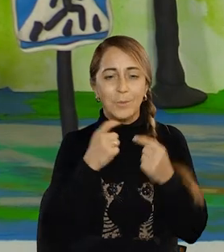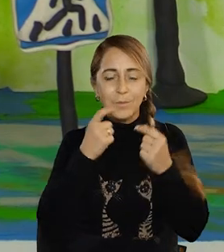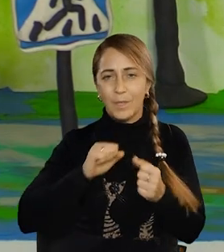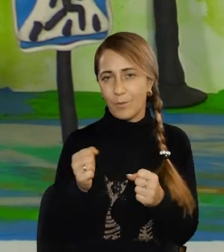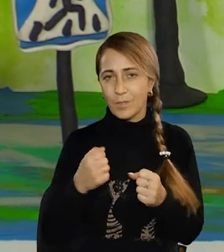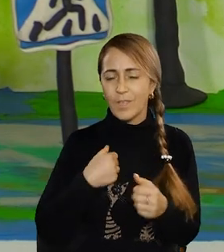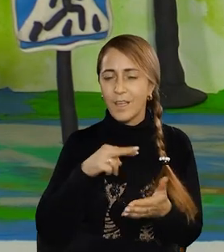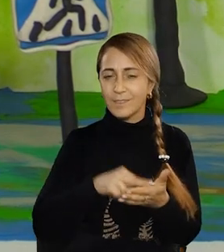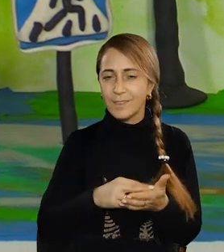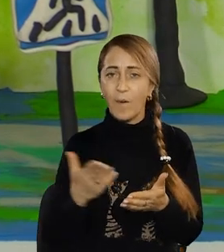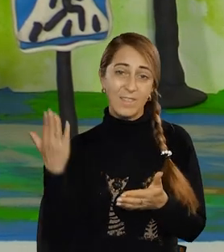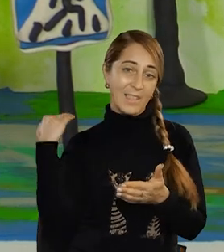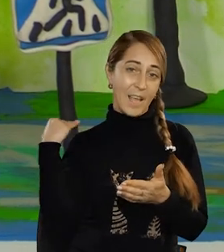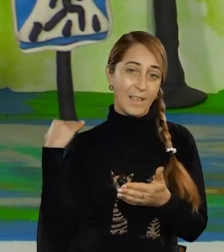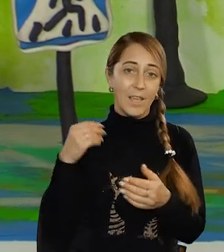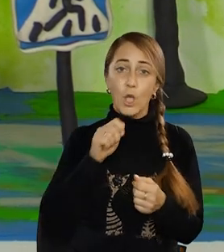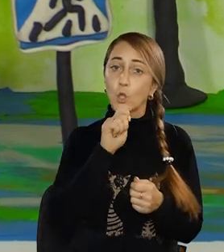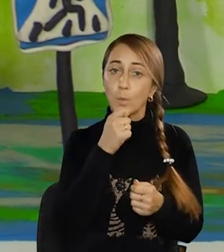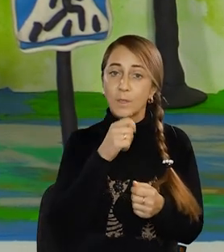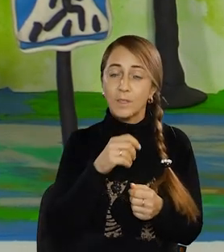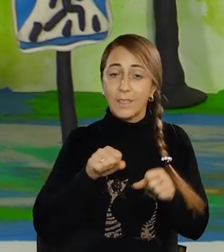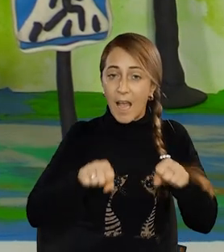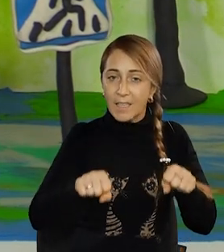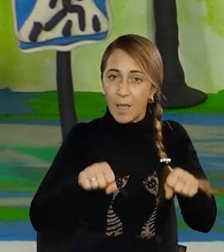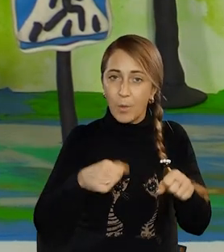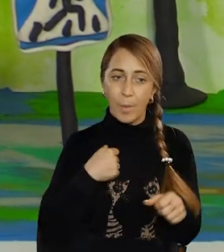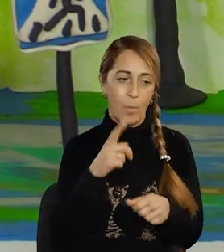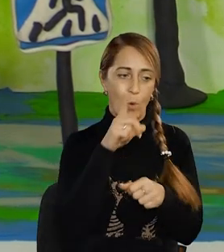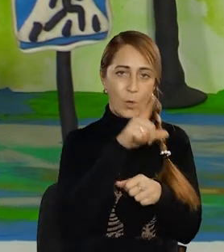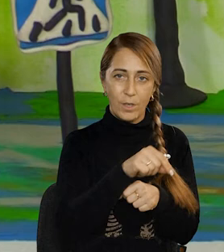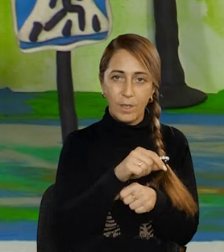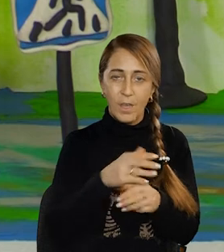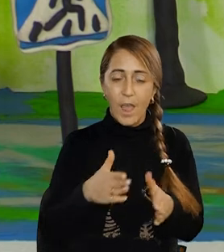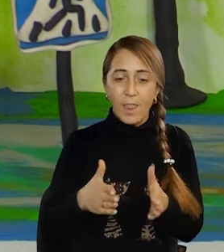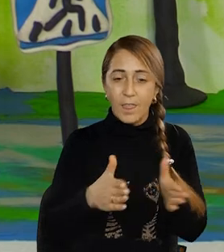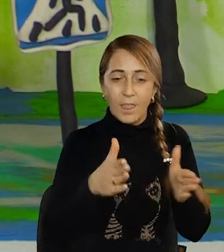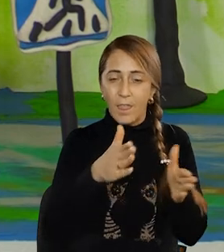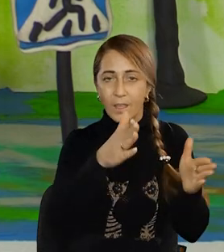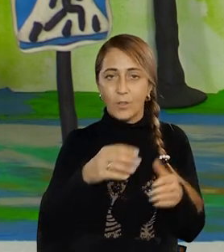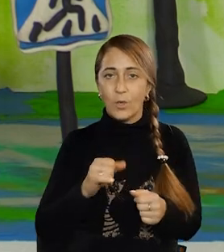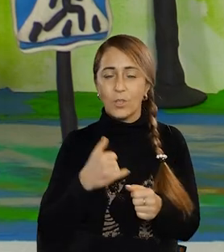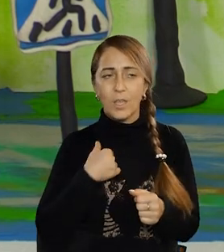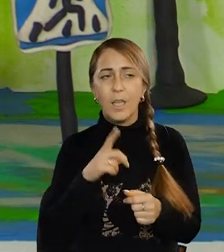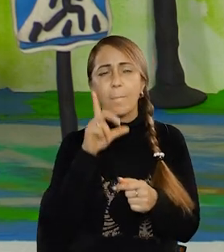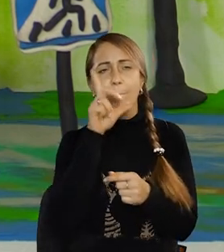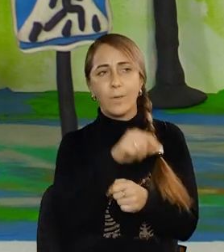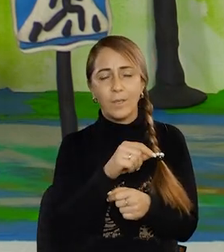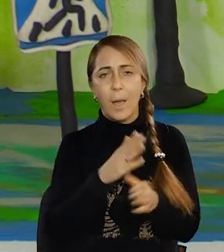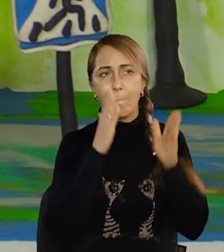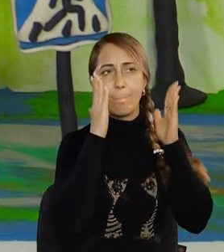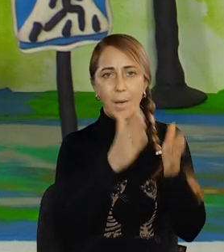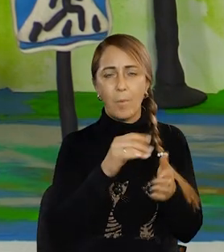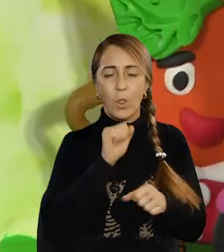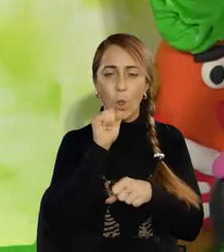Я став позаду чупа-чупса на електросамокат. Ми виїхали на велодоріжку і мерщій попрямували прямісінько